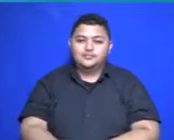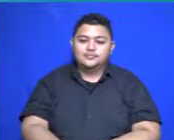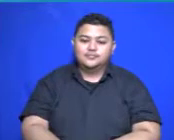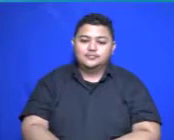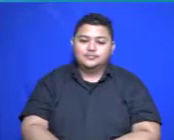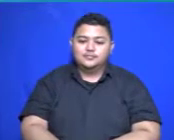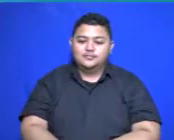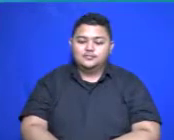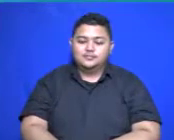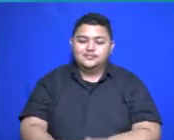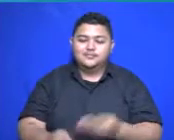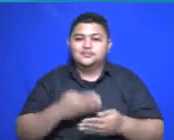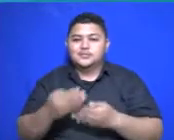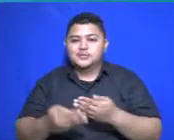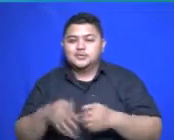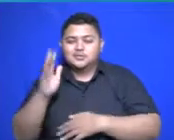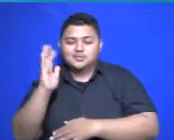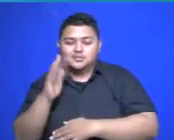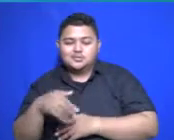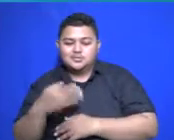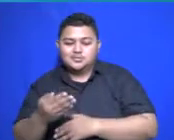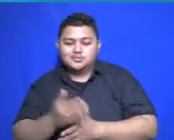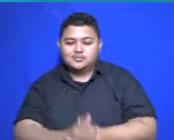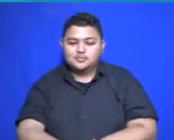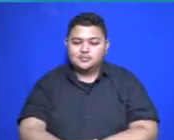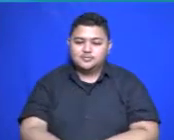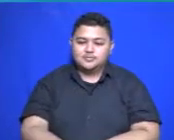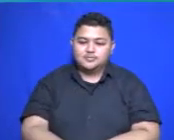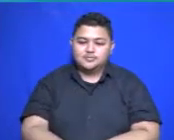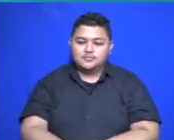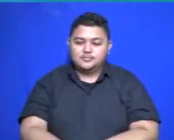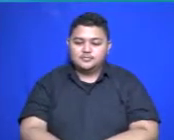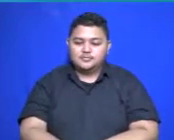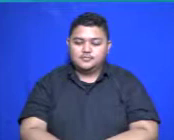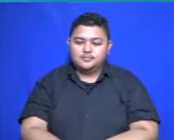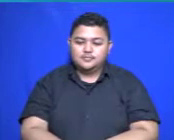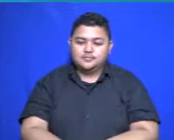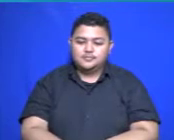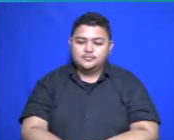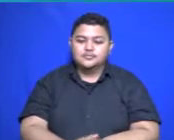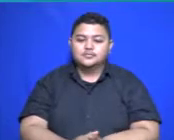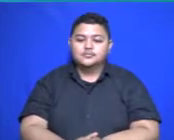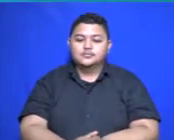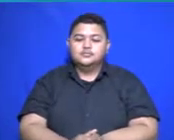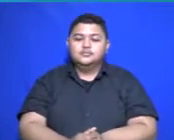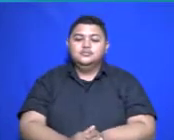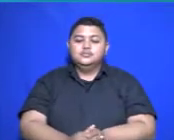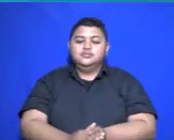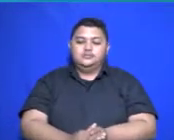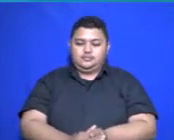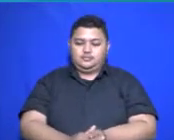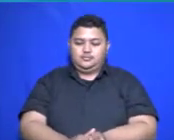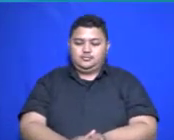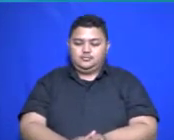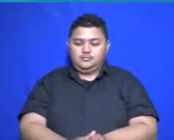akan segera menuju ke pembicara selanjutnya karena ternyata sudah ada kesepakatan Pak Muhajir akan terakhir saja. Jadi sekarang